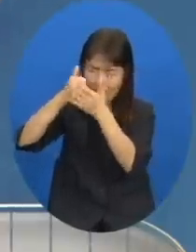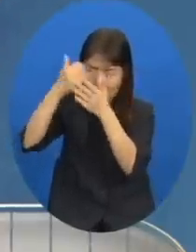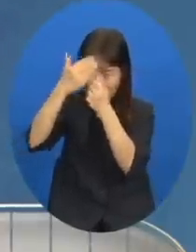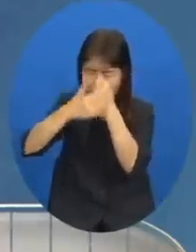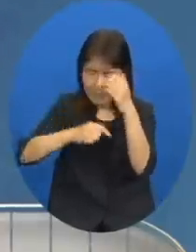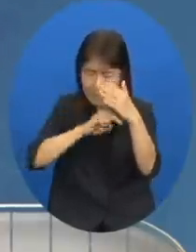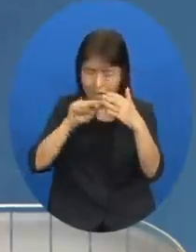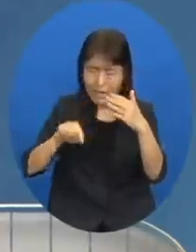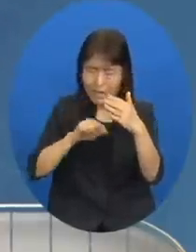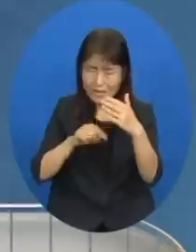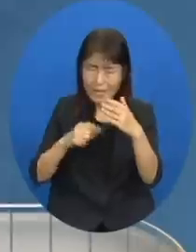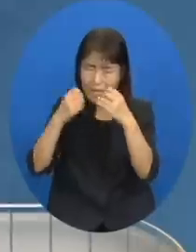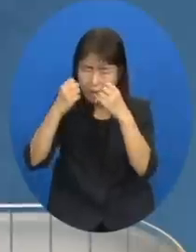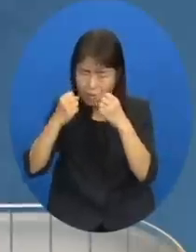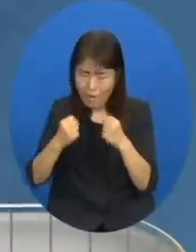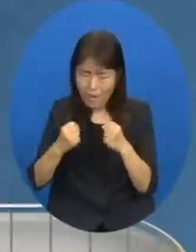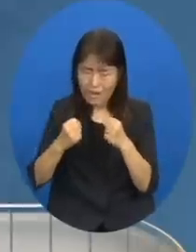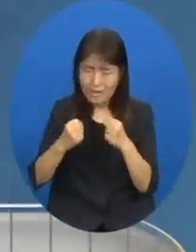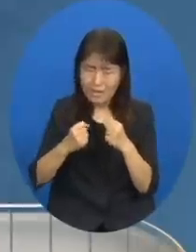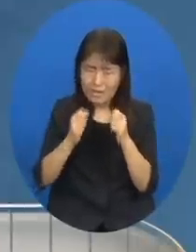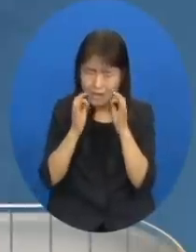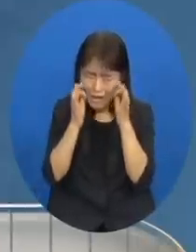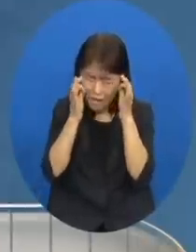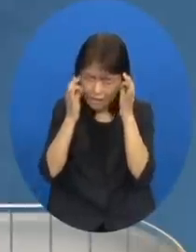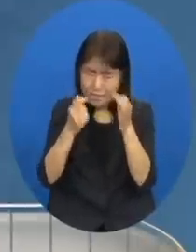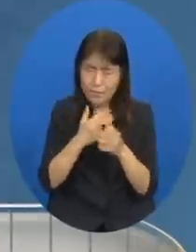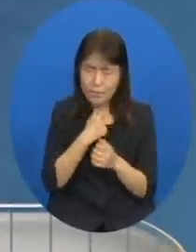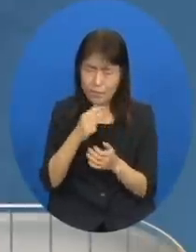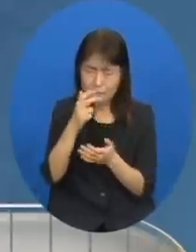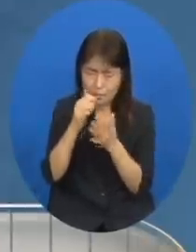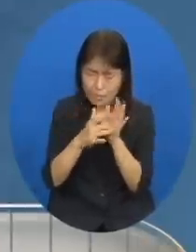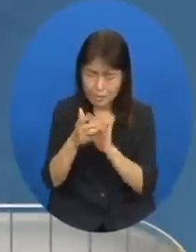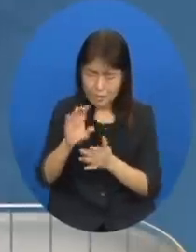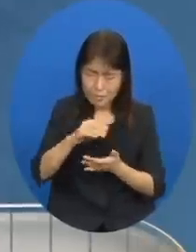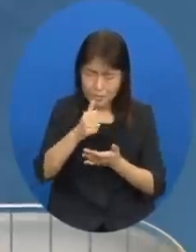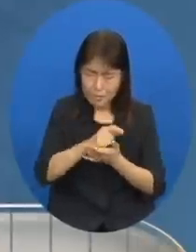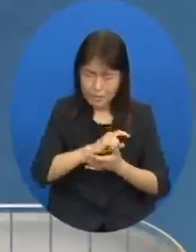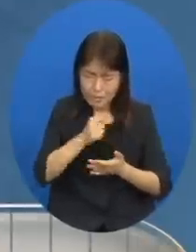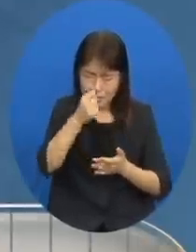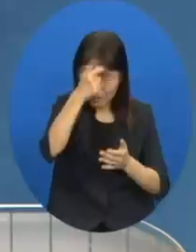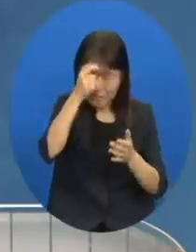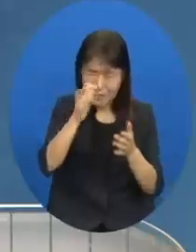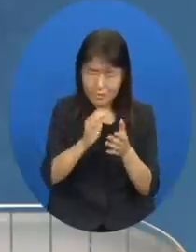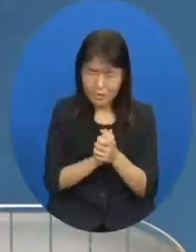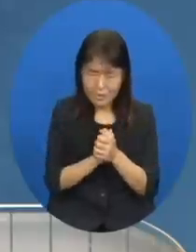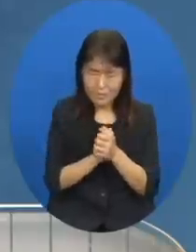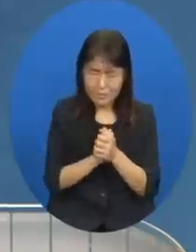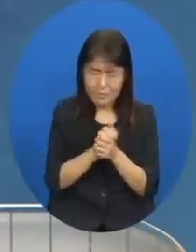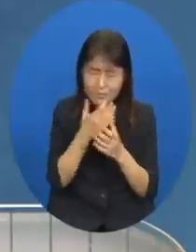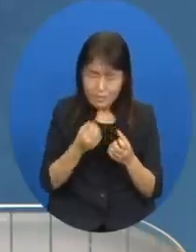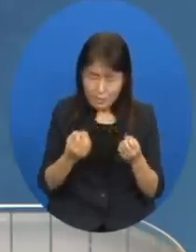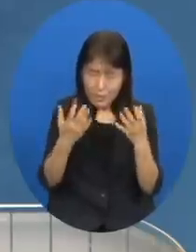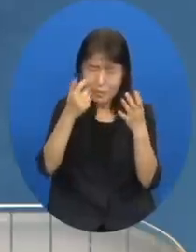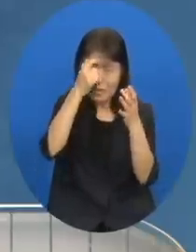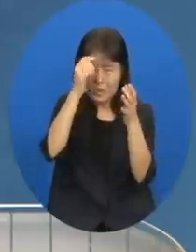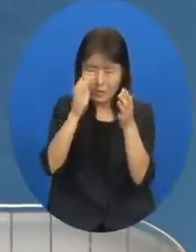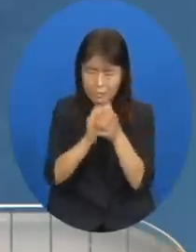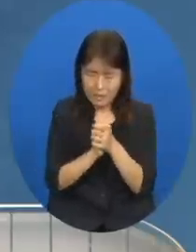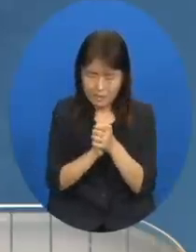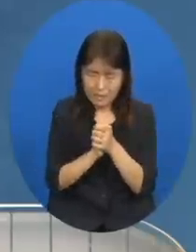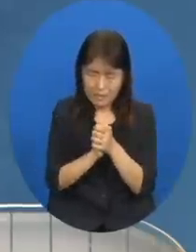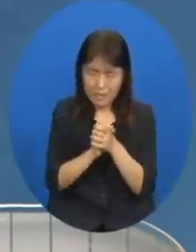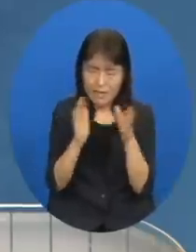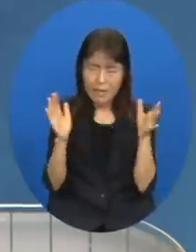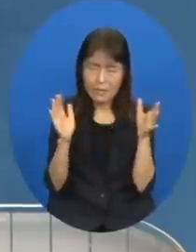은혜 안에 우리가 거하기를 간절히 바라며 주 예수 그리스도의 이름으로 간절히 축복하며 기도한 나이다